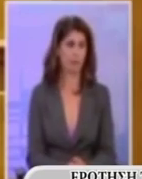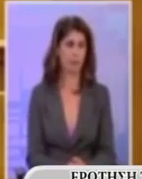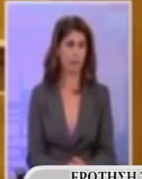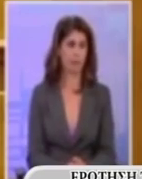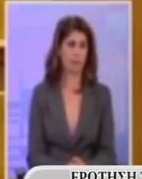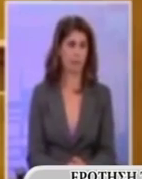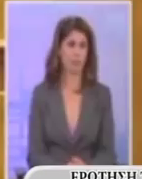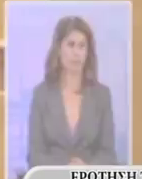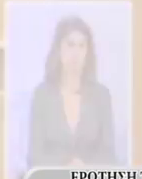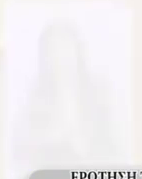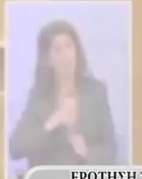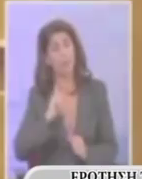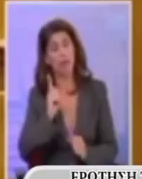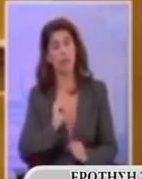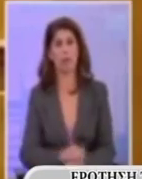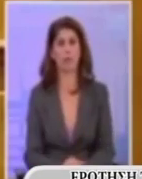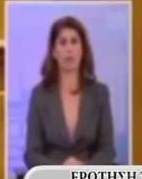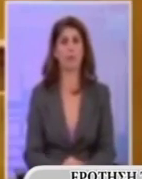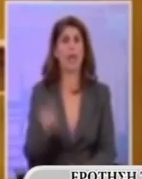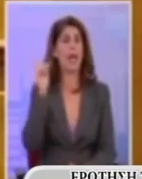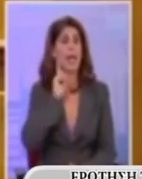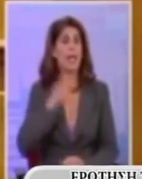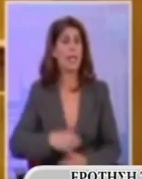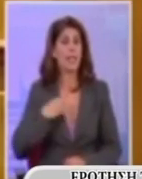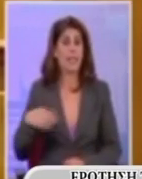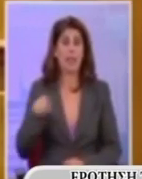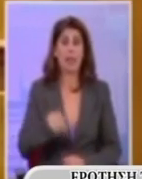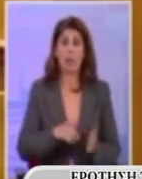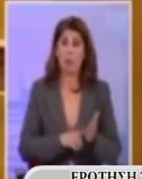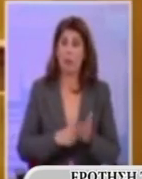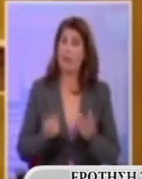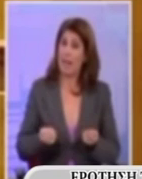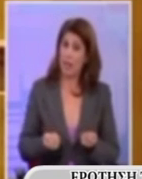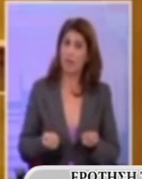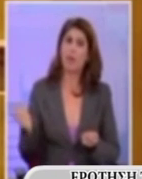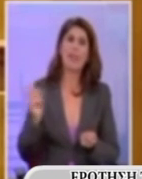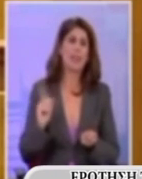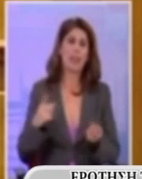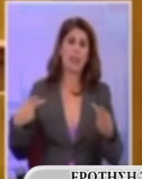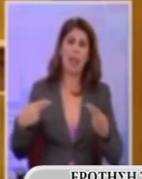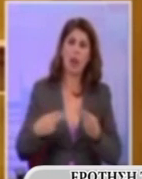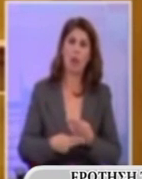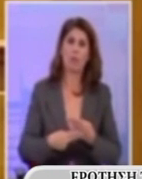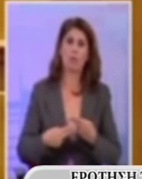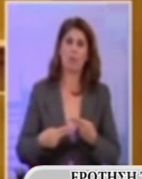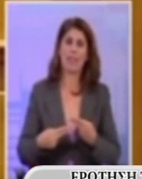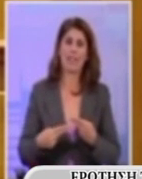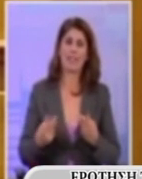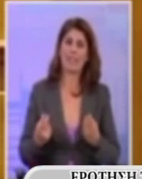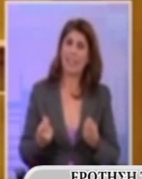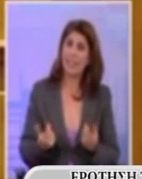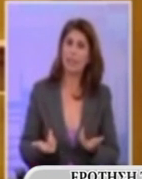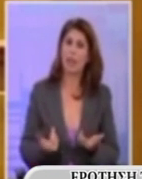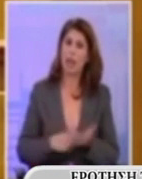τους και σχολικών κτηρίων. Από τη μία πλευρά, σίγουρα αξίζει έπαινο σε όσους εμπνεύστηκαν αυτή την κατασκευαστική ενεργειακή επιλογή